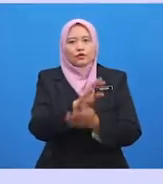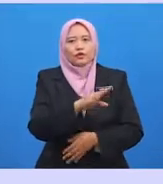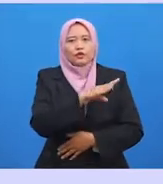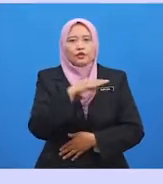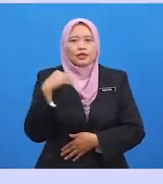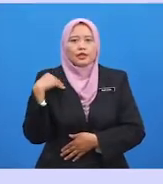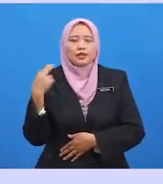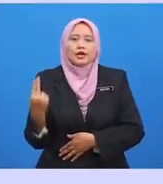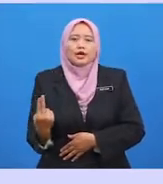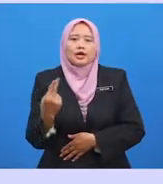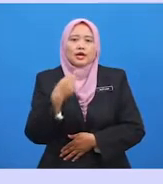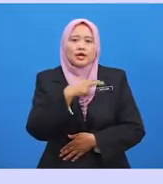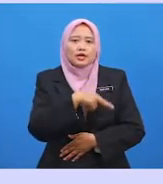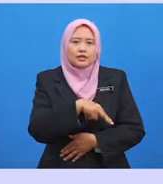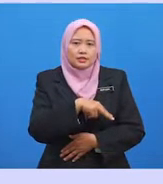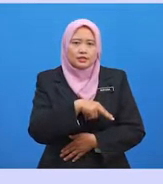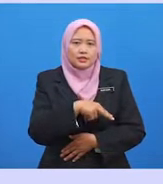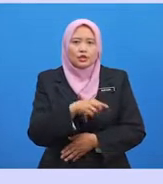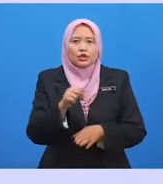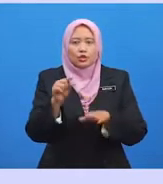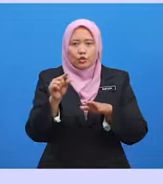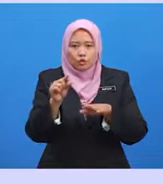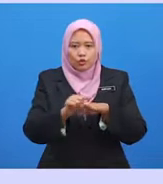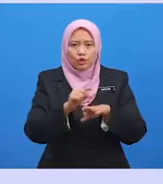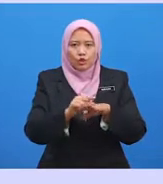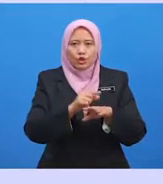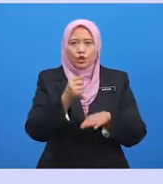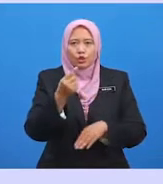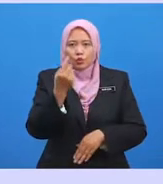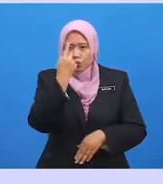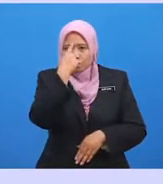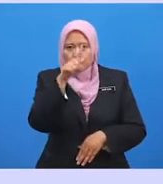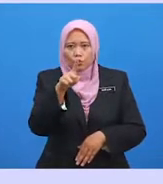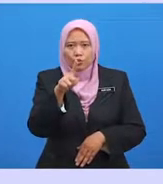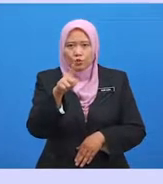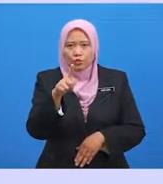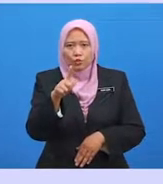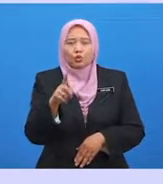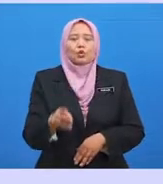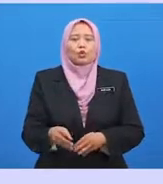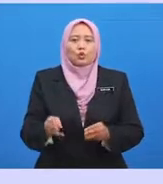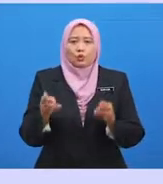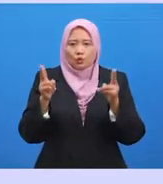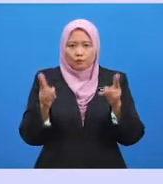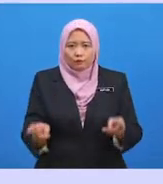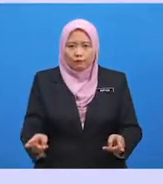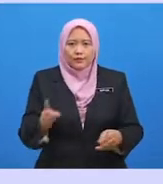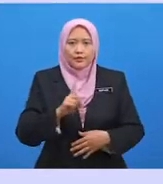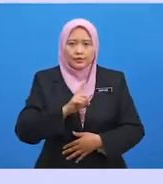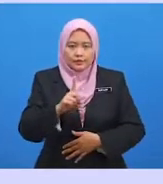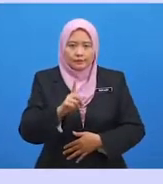dengan syarat pertama sekiranya tanah pertanian tawarkan kepada orang ramai